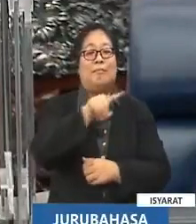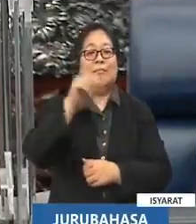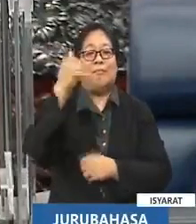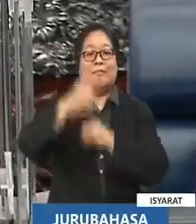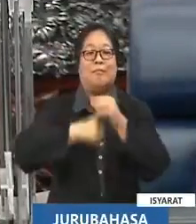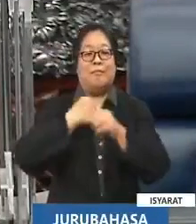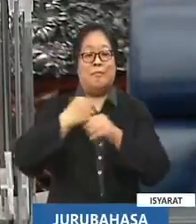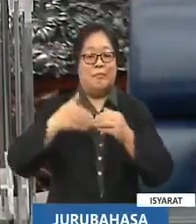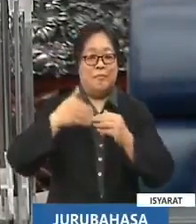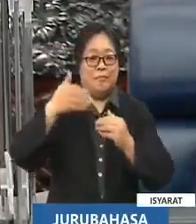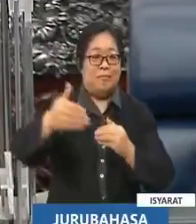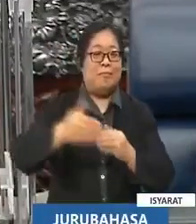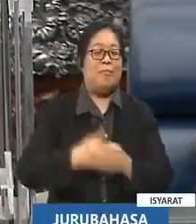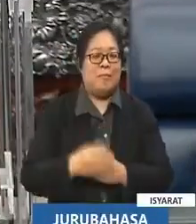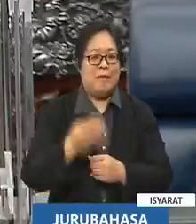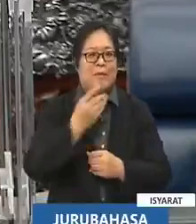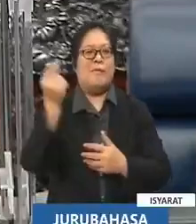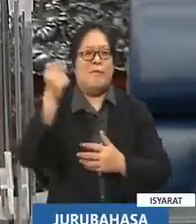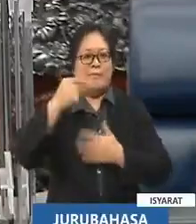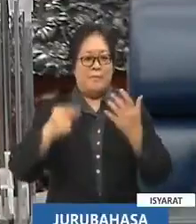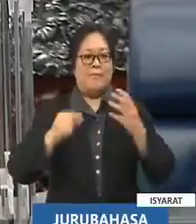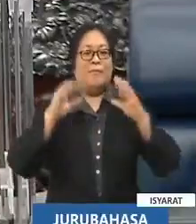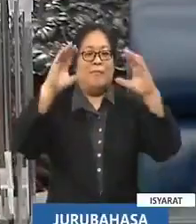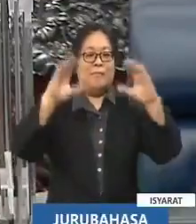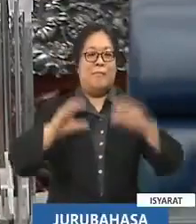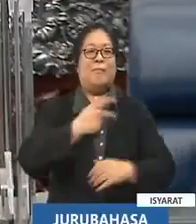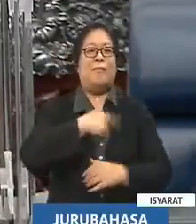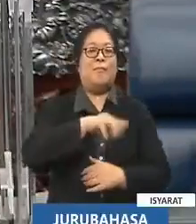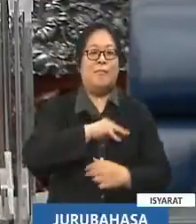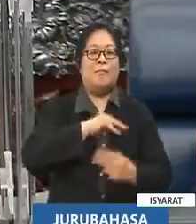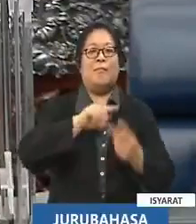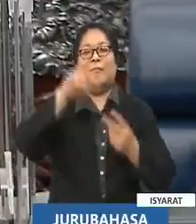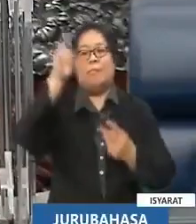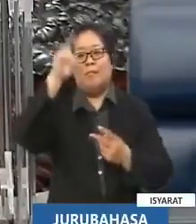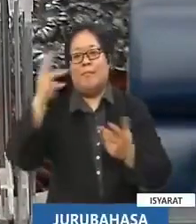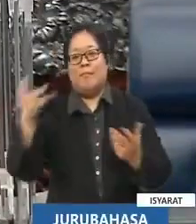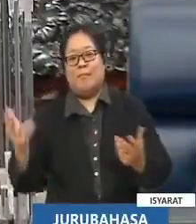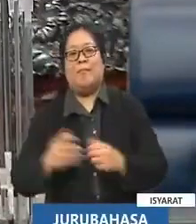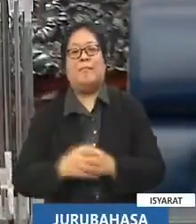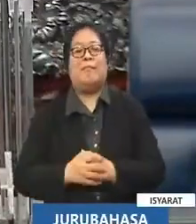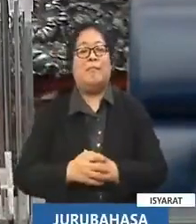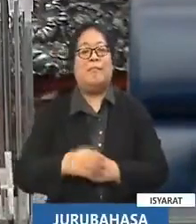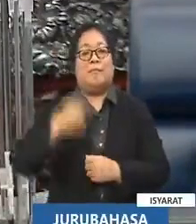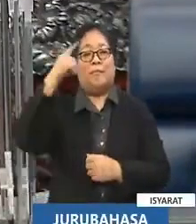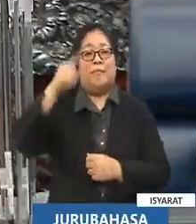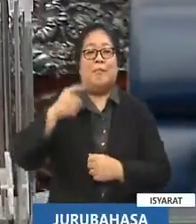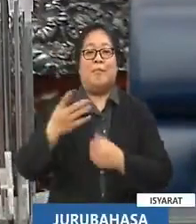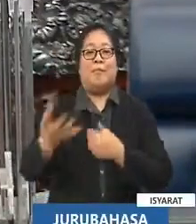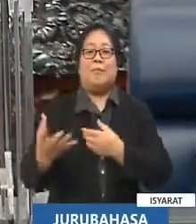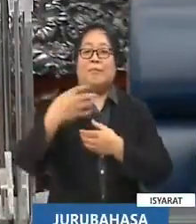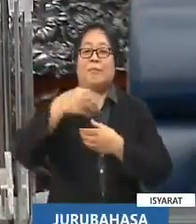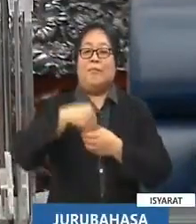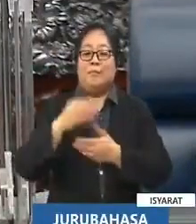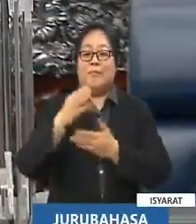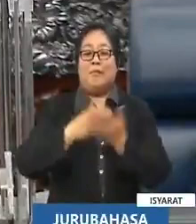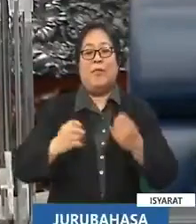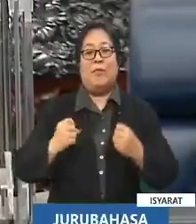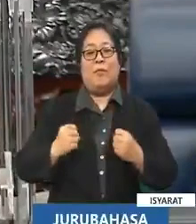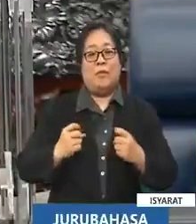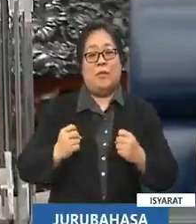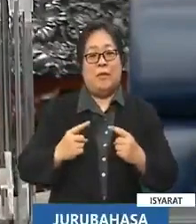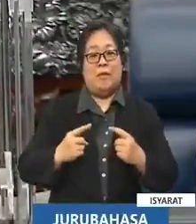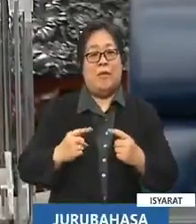tahun akan datang beberapa hingga diambil oleh ya Kementerian oleh kerajaan adalah untuk mengundang pelibatan pihak swasta